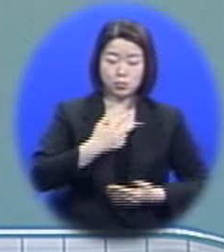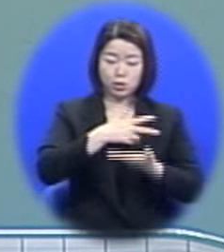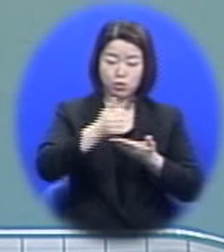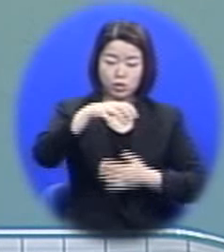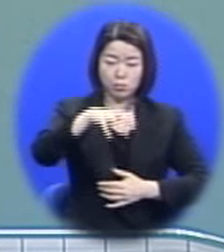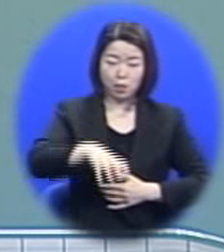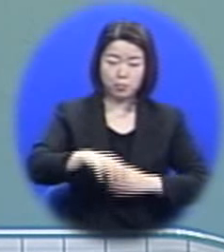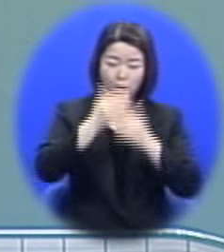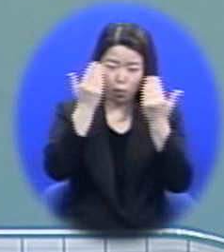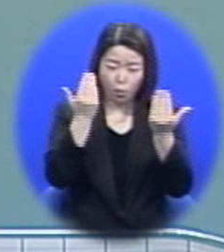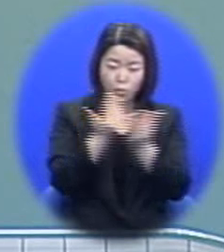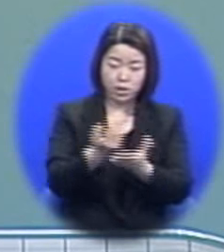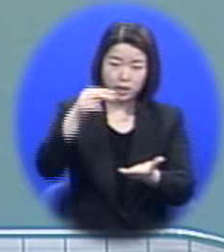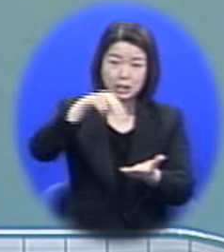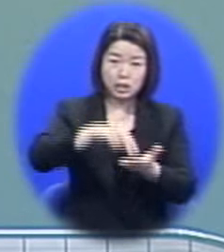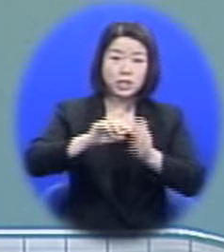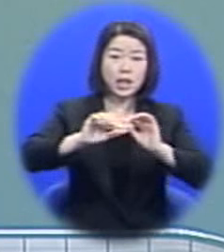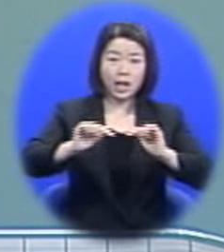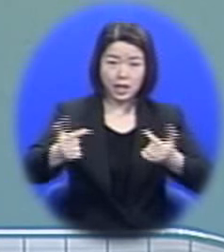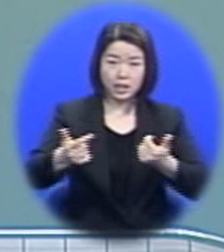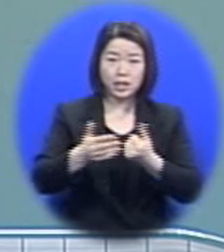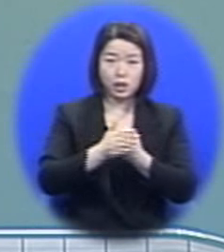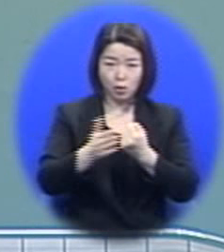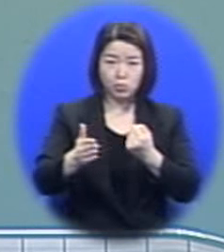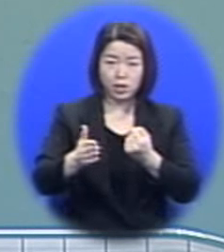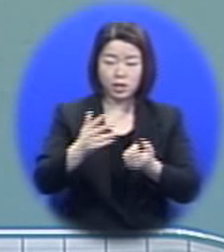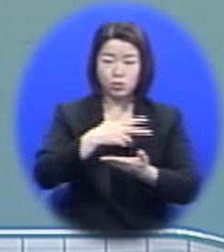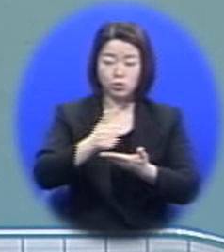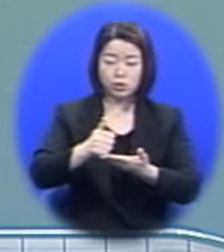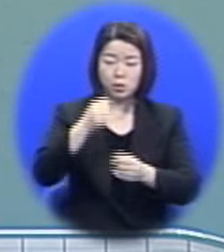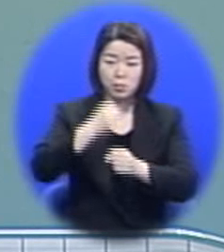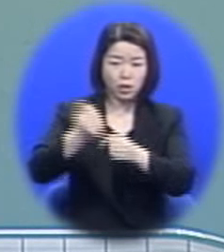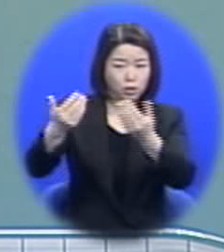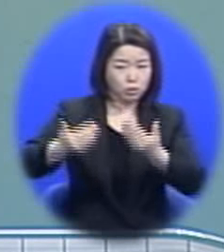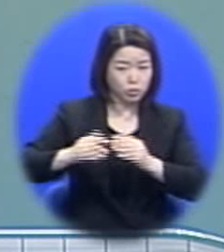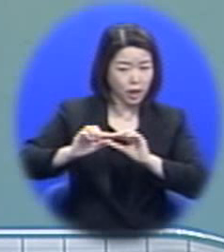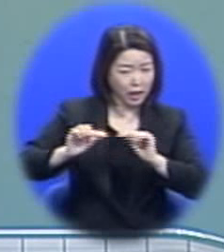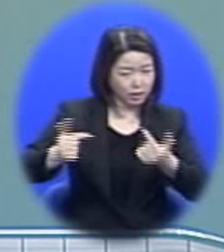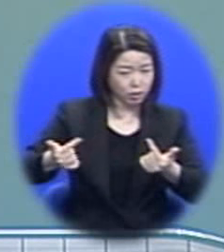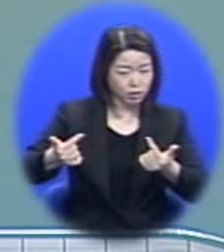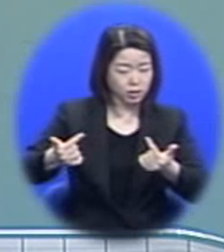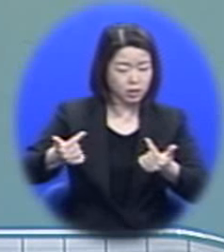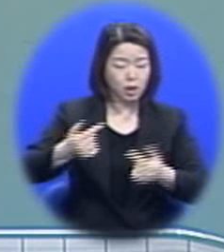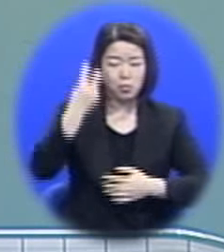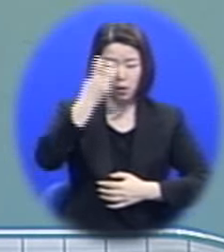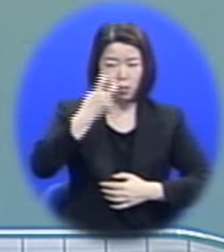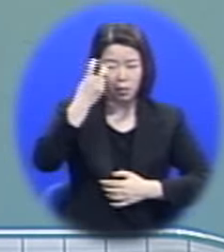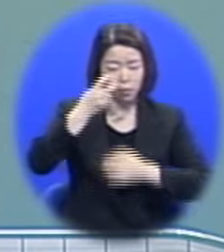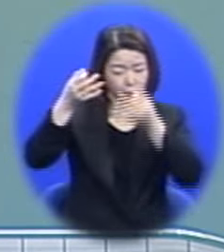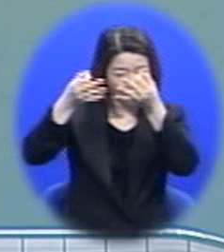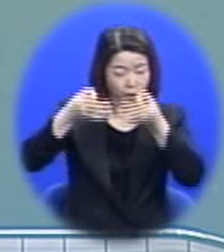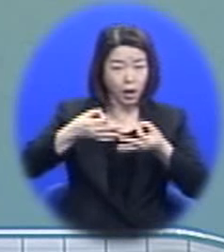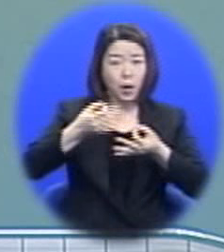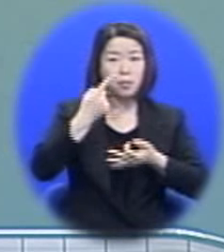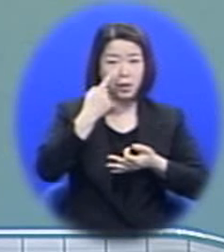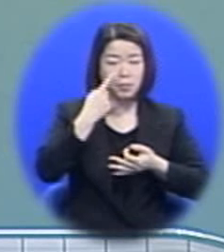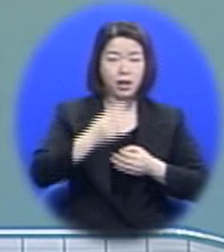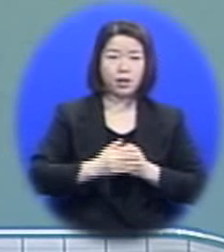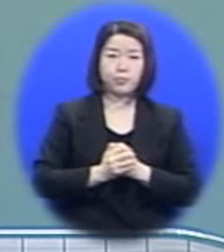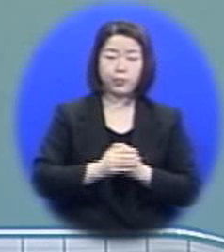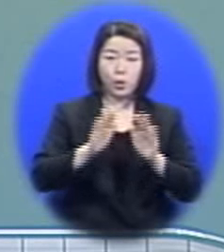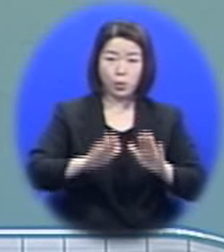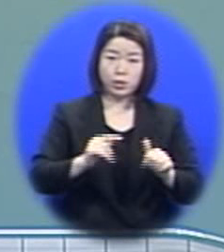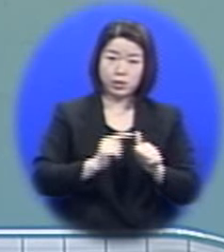때문에 예수님께서 행복해 주실 수 없는 건지 하는 것을 한번 돌아보자는 거죠. 오늘은